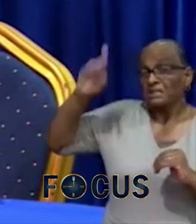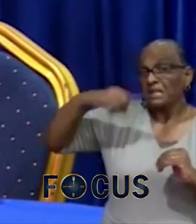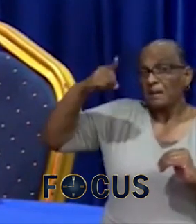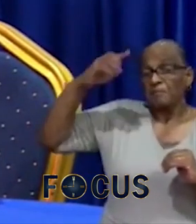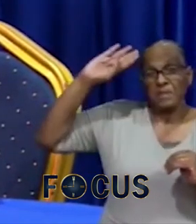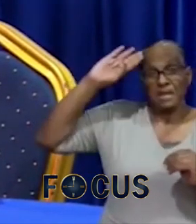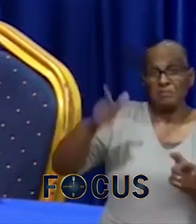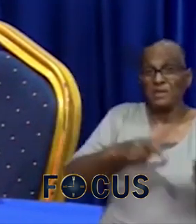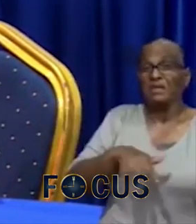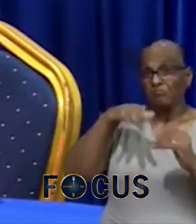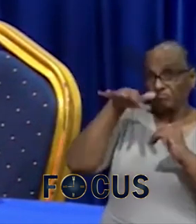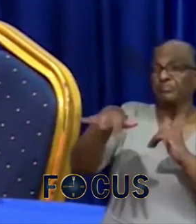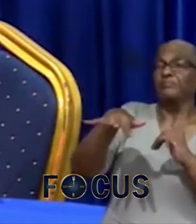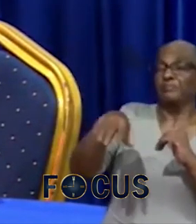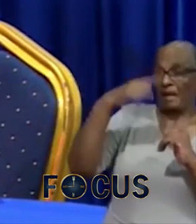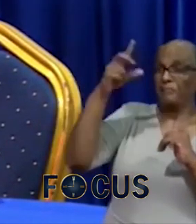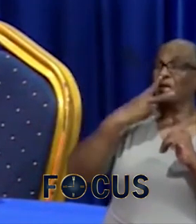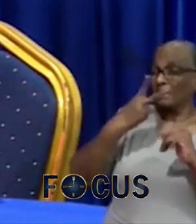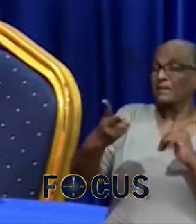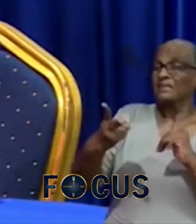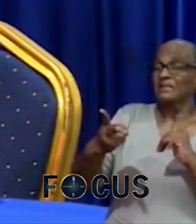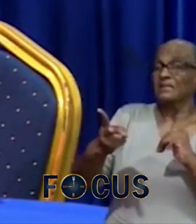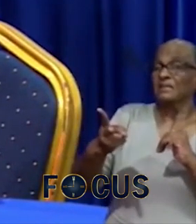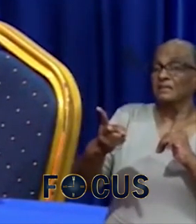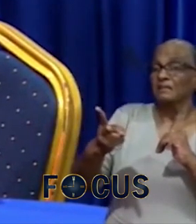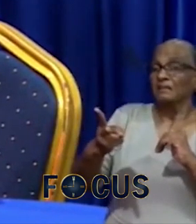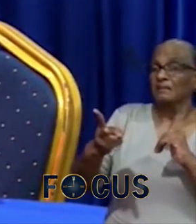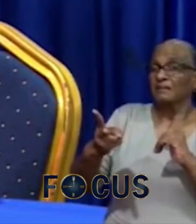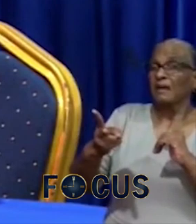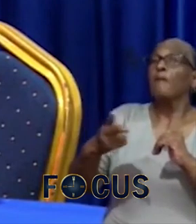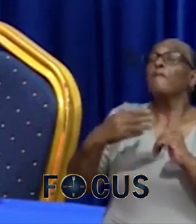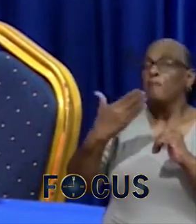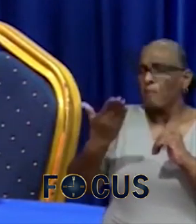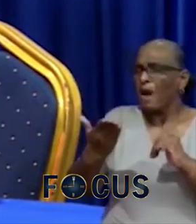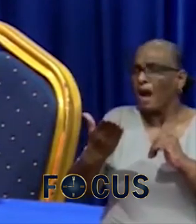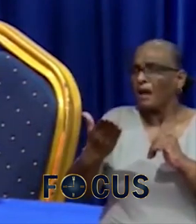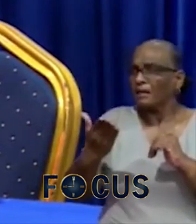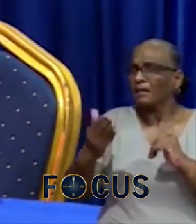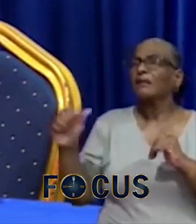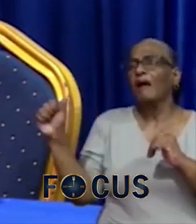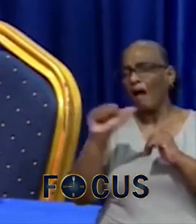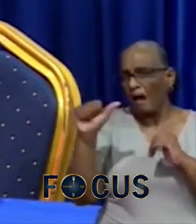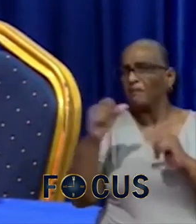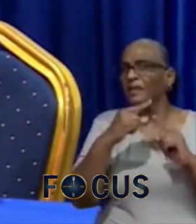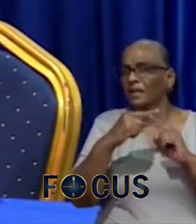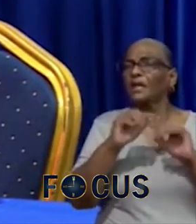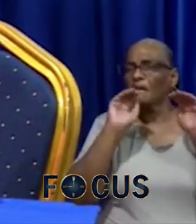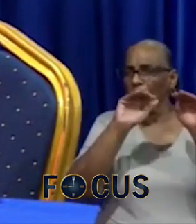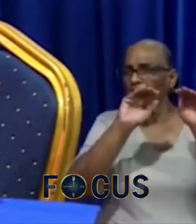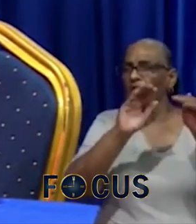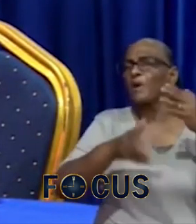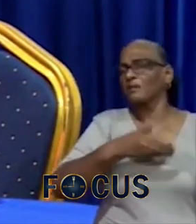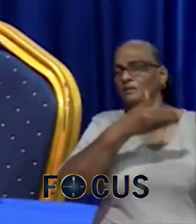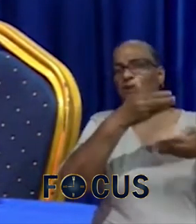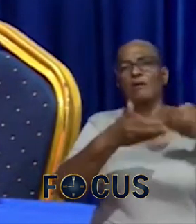politiefunctionarissen en militaire manschappen. Maar hierover zal dus meer informatie verschaft